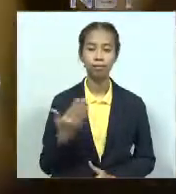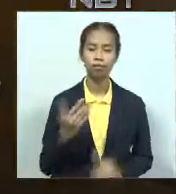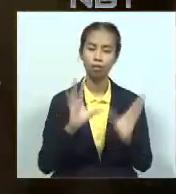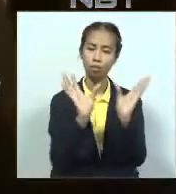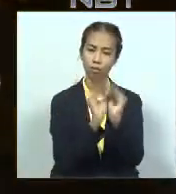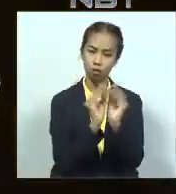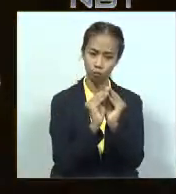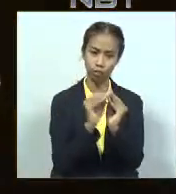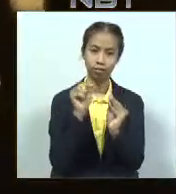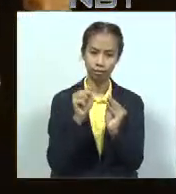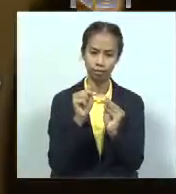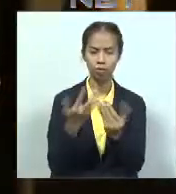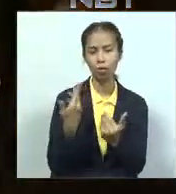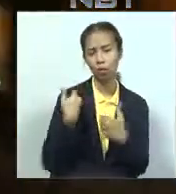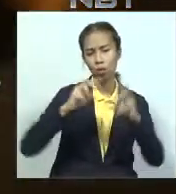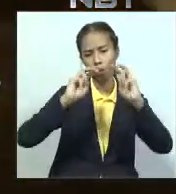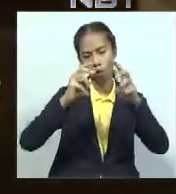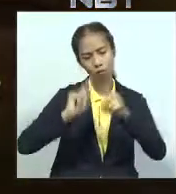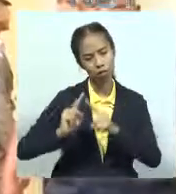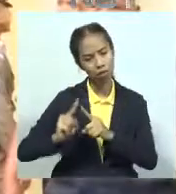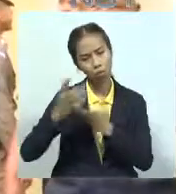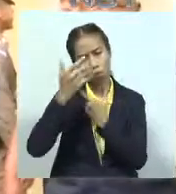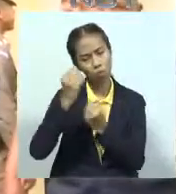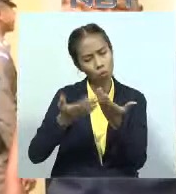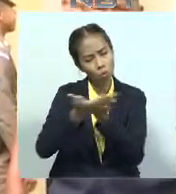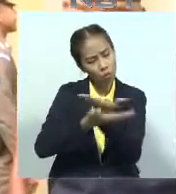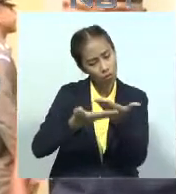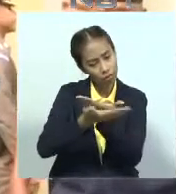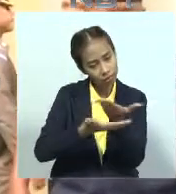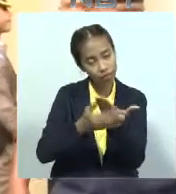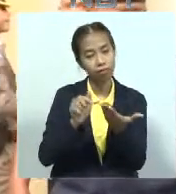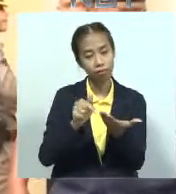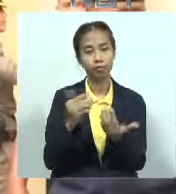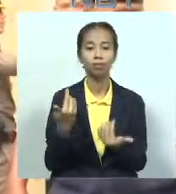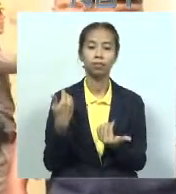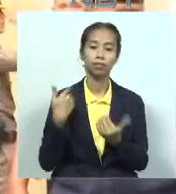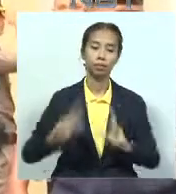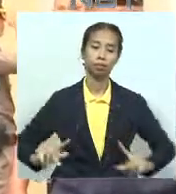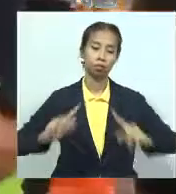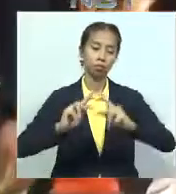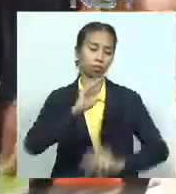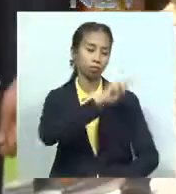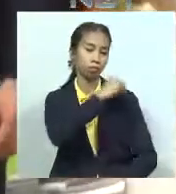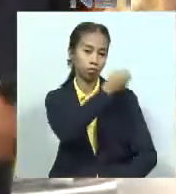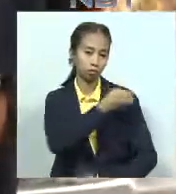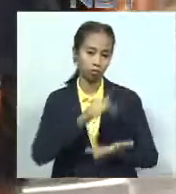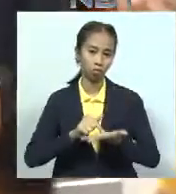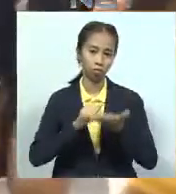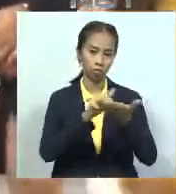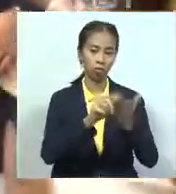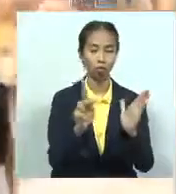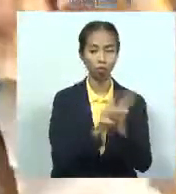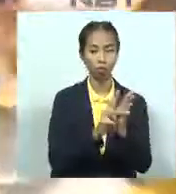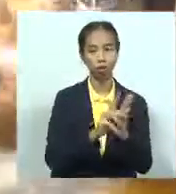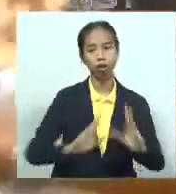คณะรัฐมนตรีที่น่าสนใจที่เข้าสู่การพิจารณาในที่ประชุมอาทิกระทรวงสาธารณสุขเสนอร่างกฎกระทรวง